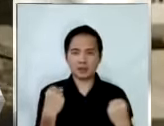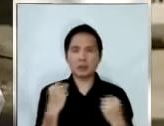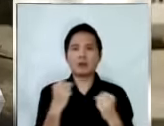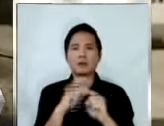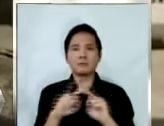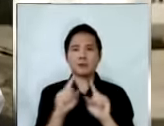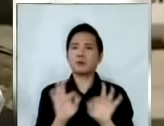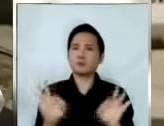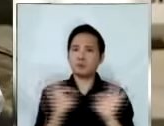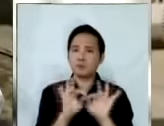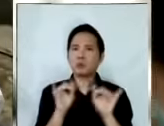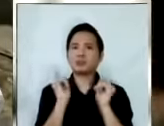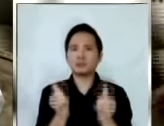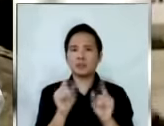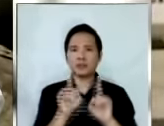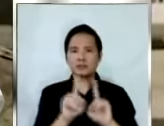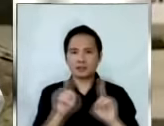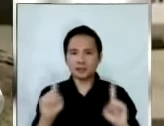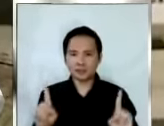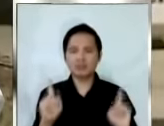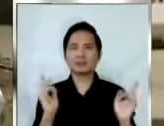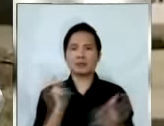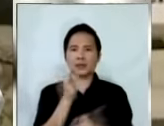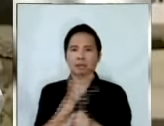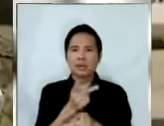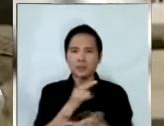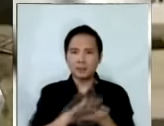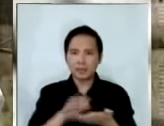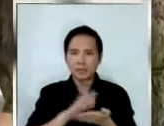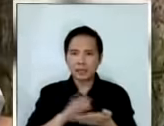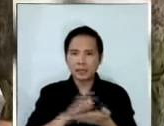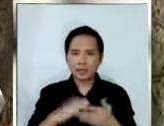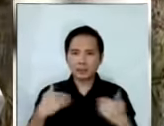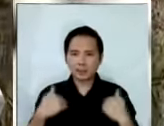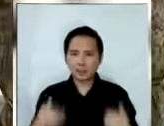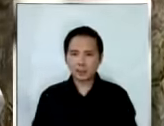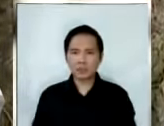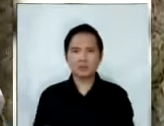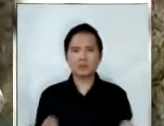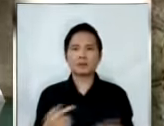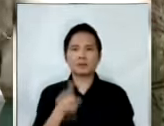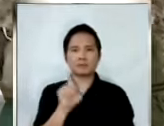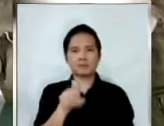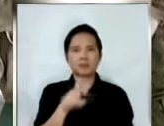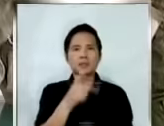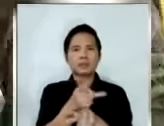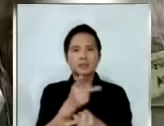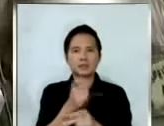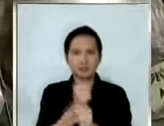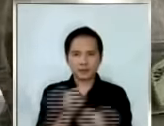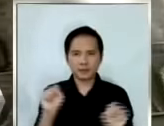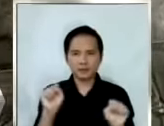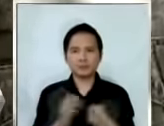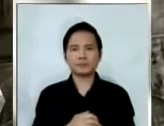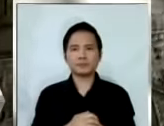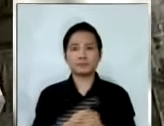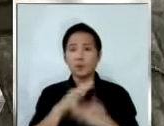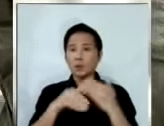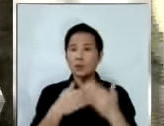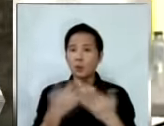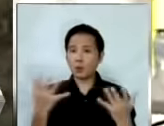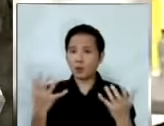area natin, para safe din yung mga nandito. Lahat naman daw gustong tulungan ng Philippine Army. Pero ang mga may